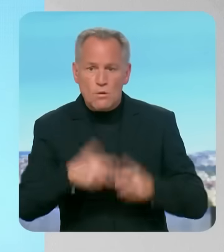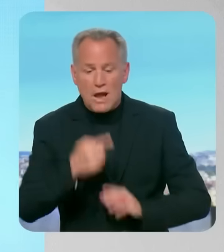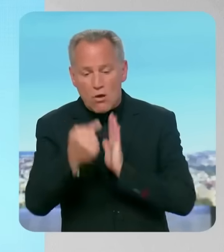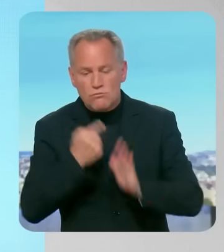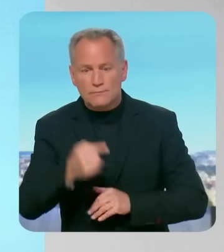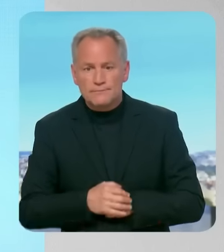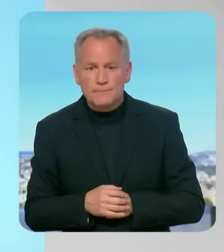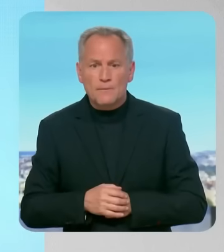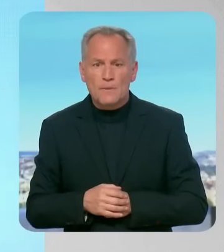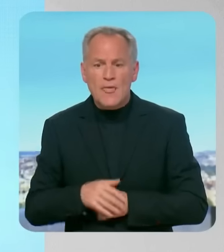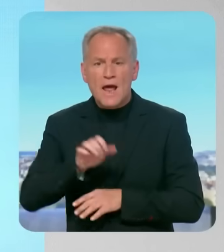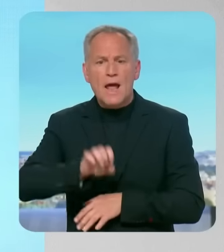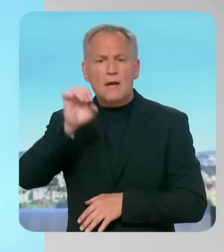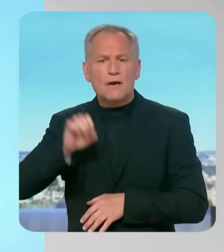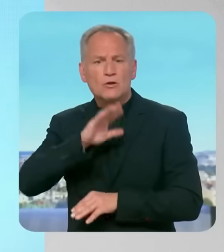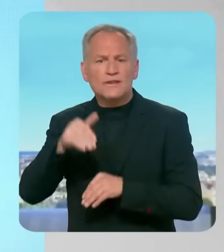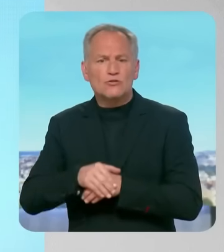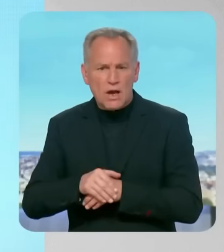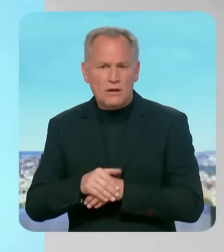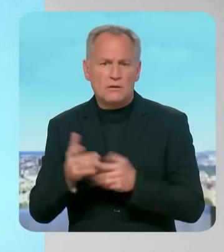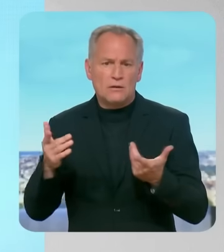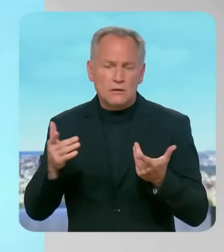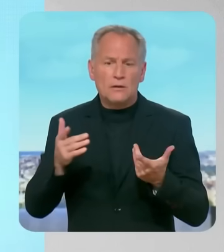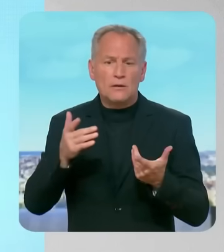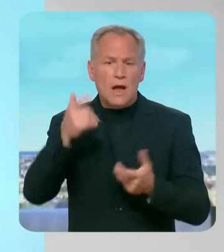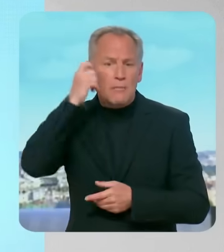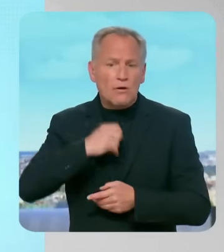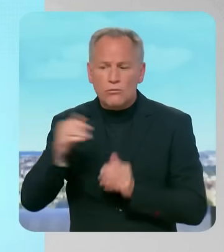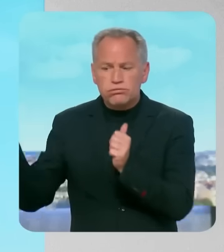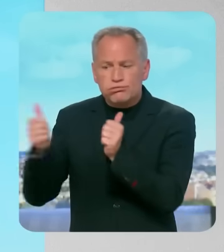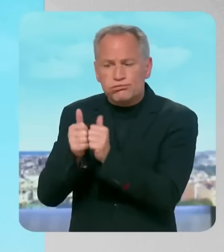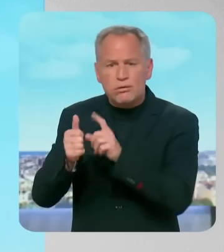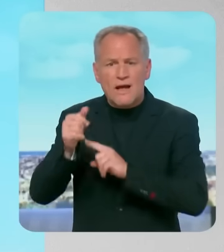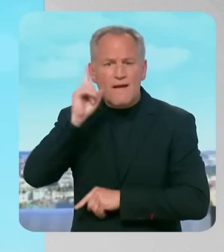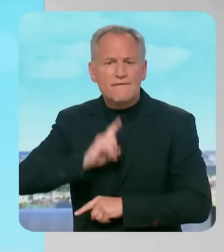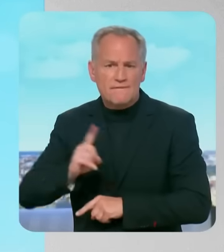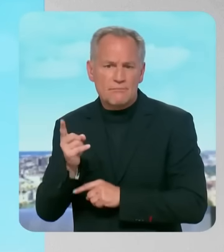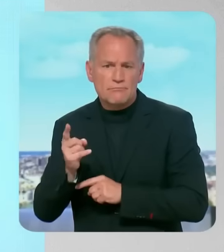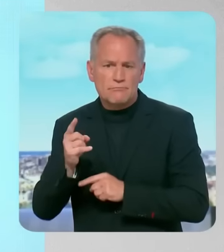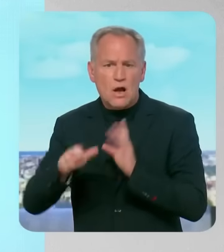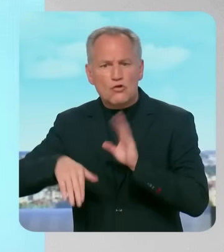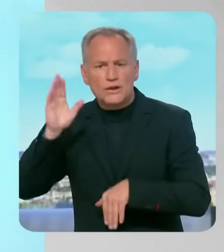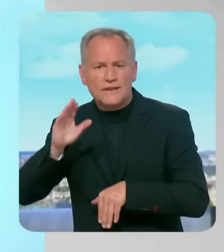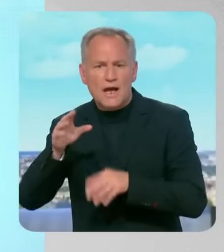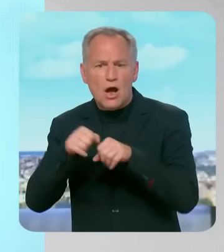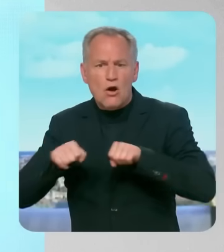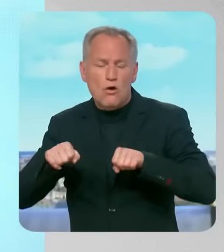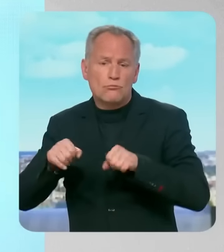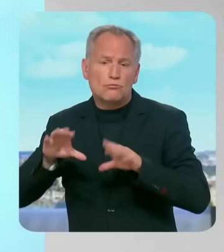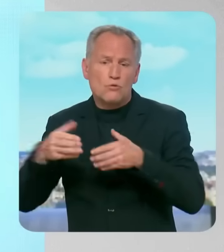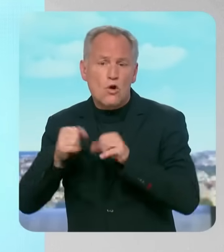celle d'Emmanuel Macron s'affichant mercredi soir avec la candidate Renaissance, Valérie Ayer, le président qui entre en